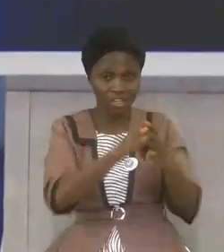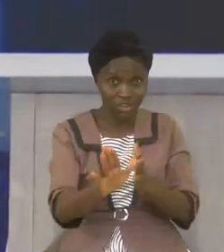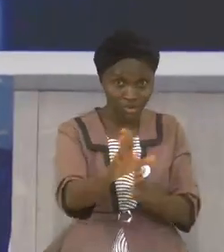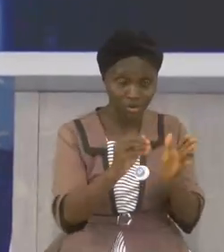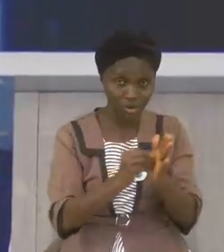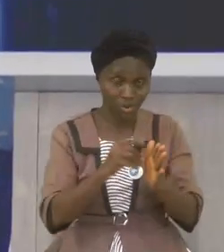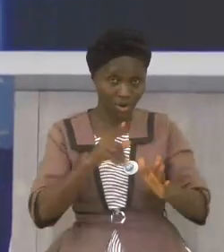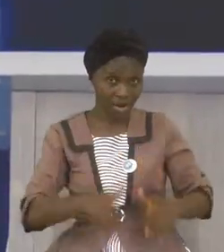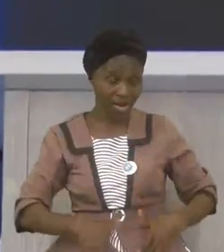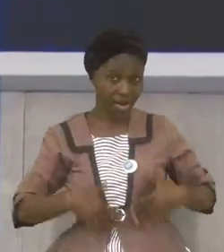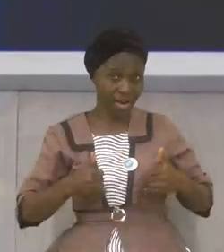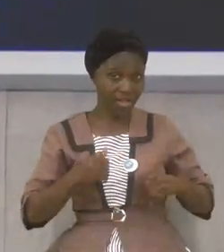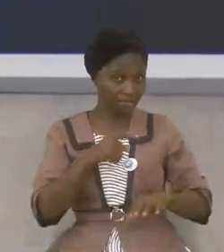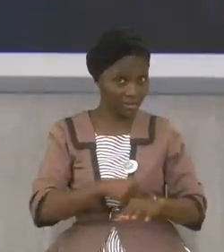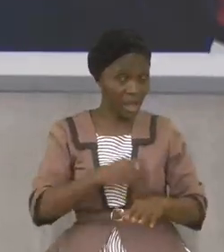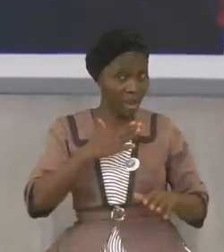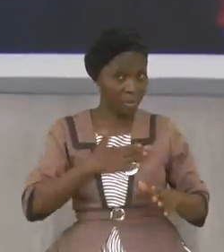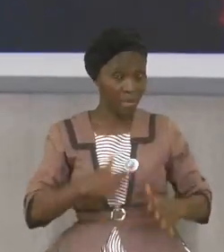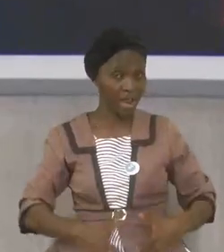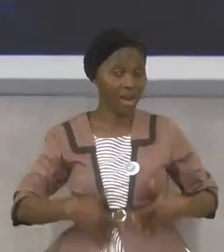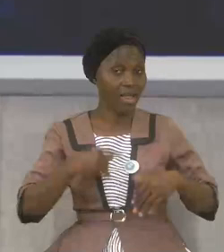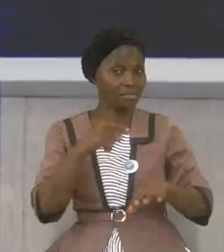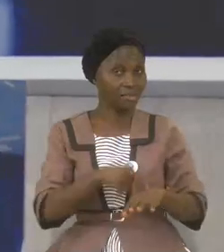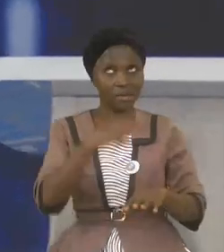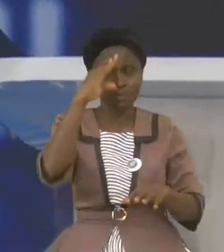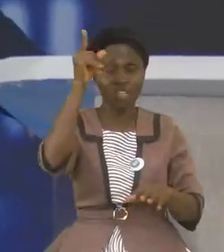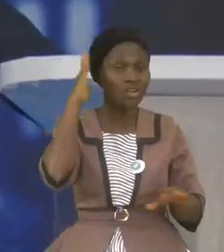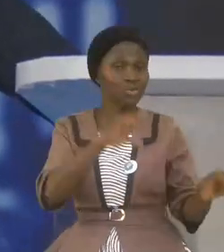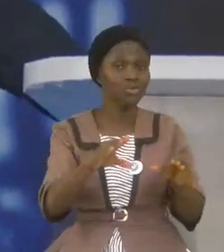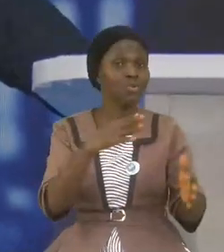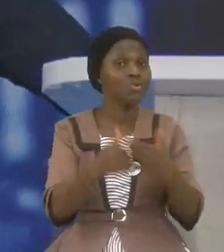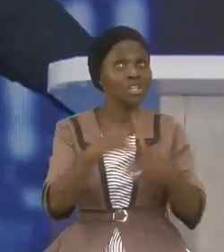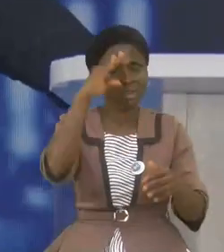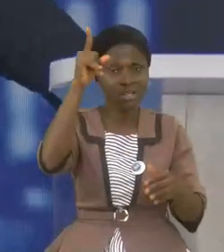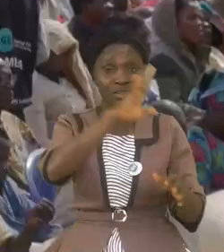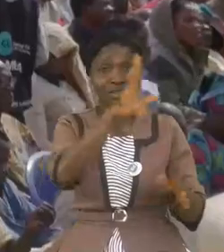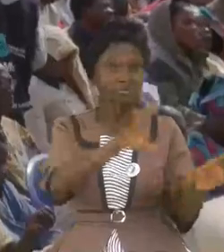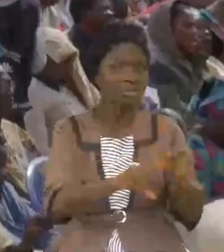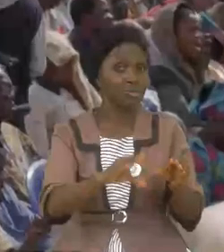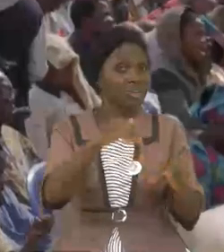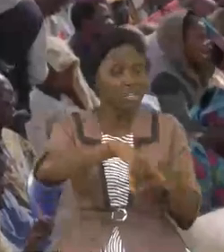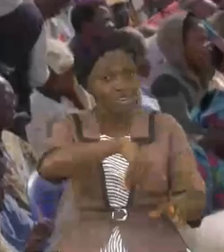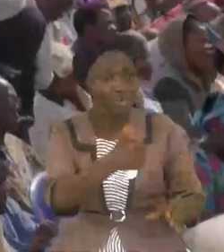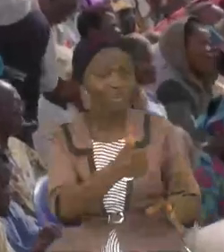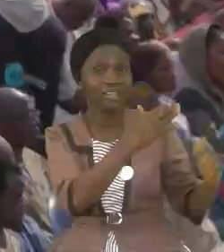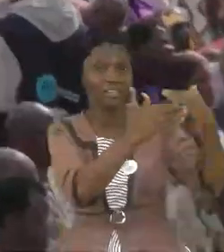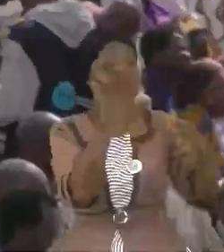Et dans notre génération, dans votre vie, dans ma vie, Dieu fera ce qu'il